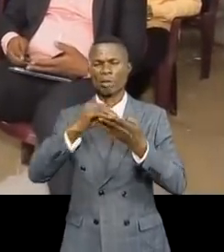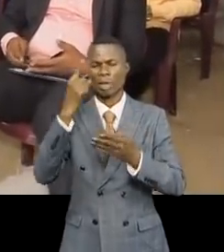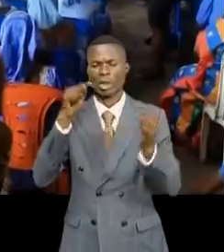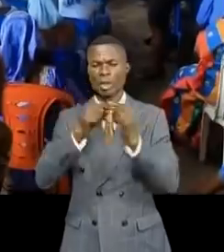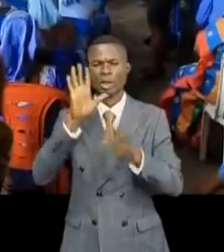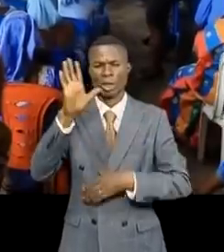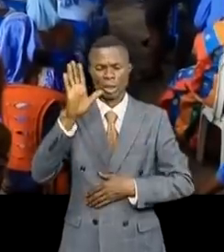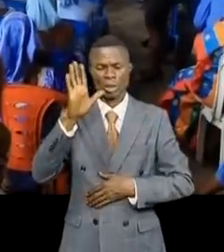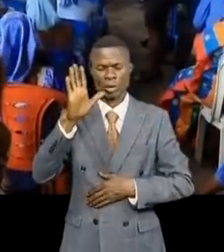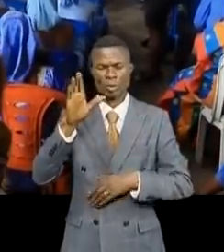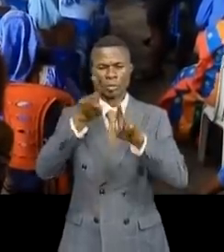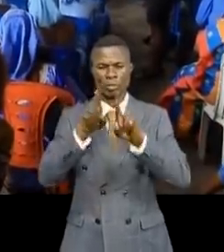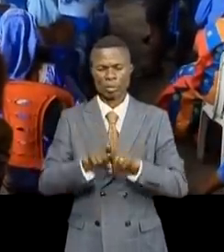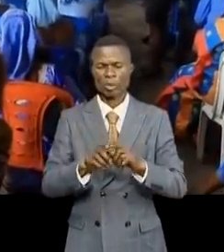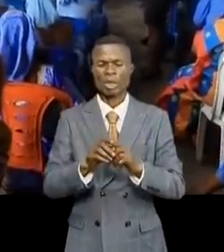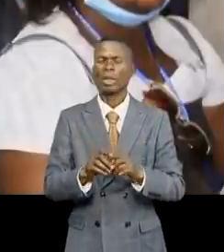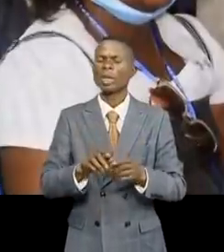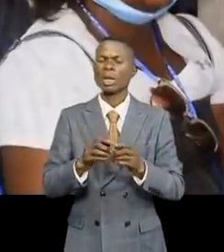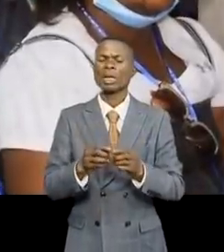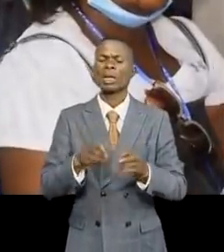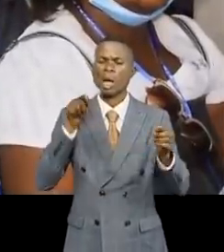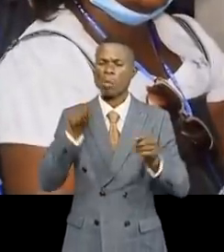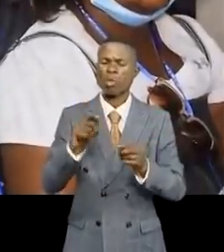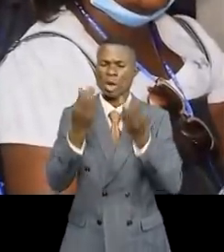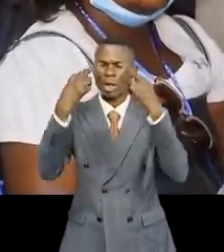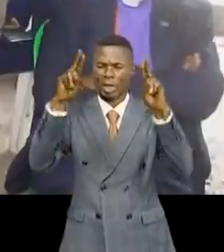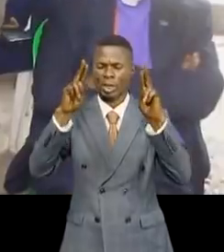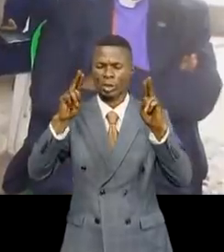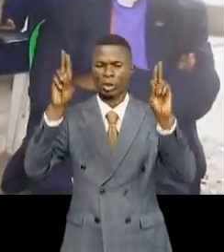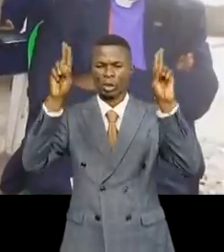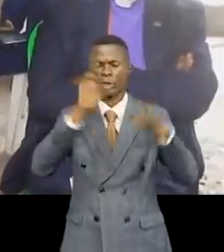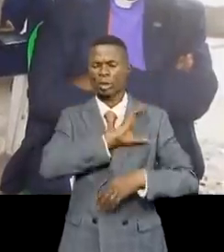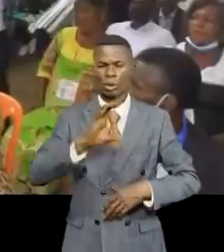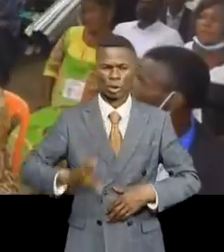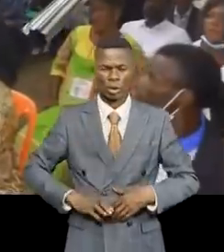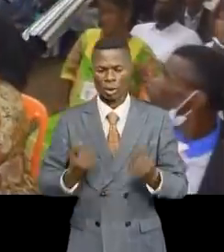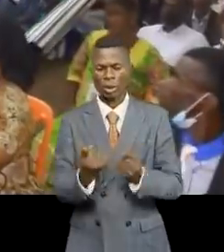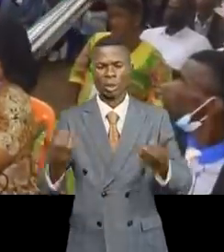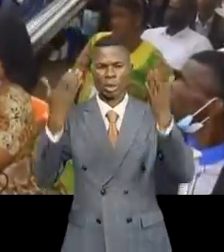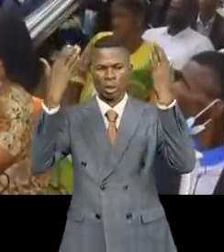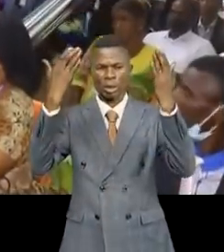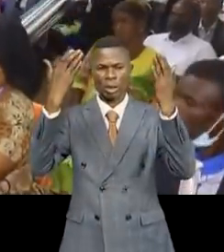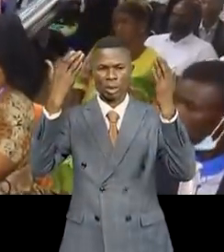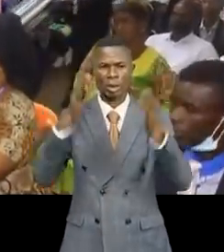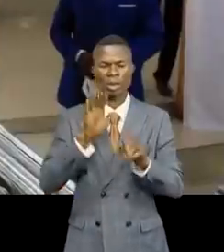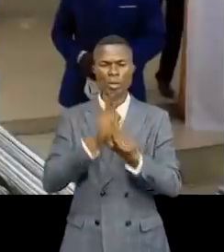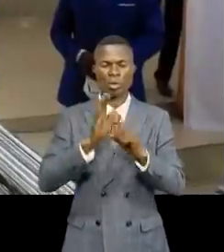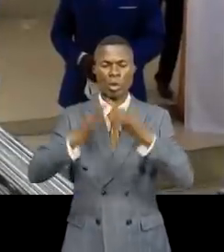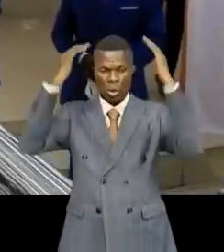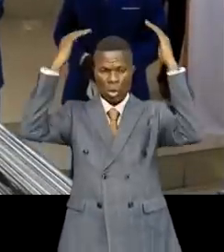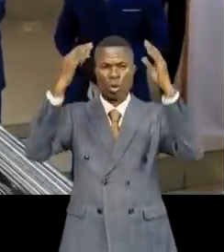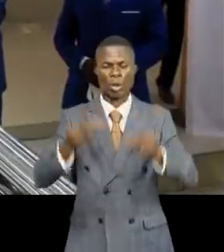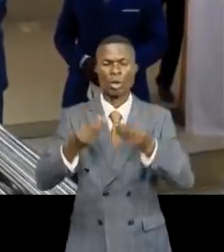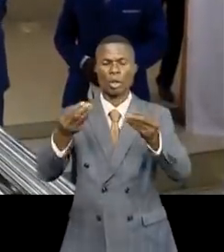de tentations et la clé de réussite par le Seigneur Jésus-Christ. Dans cette liesse des enfants de Dieu, une quantité de tôles a